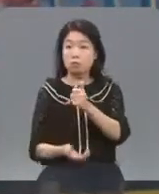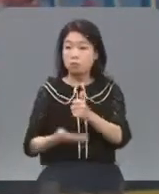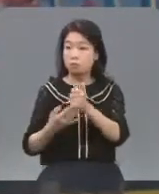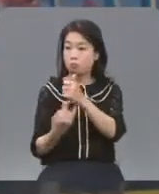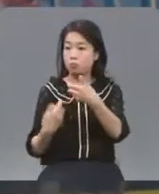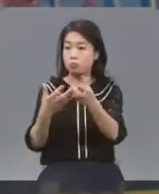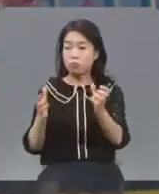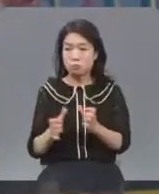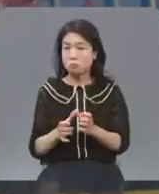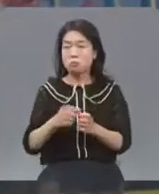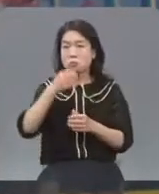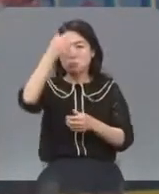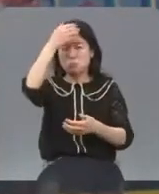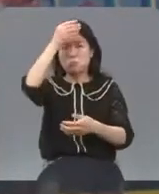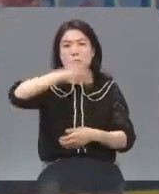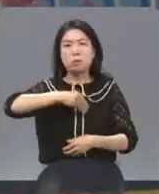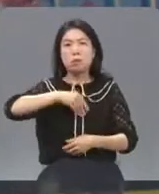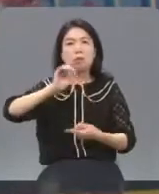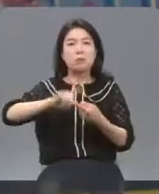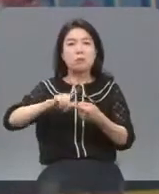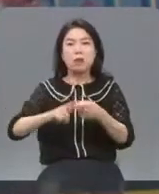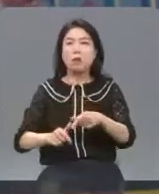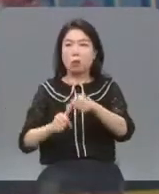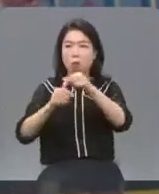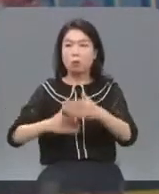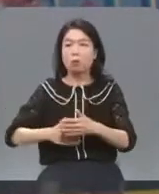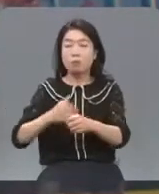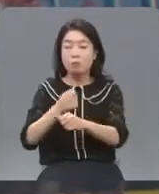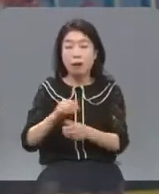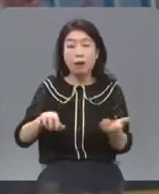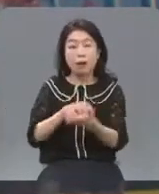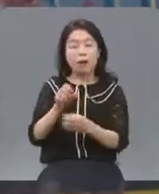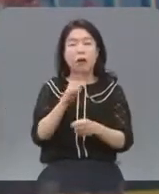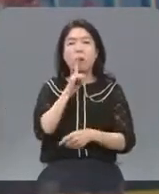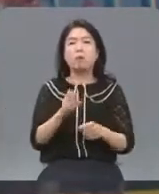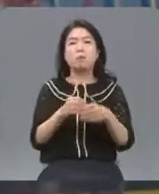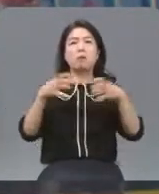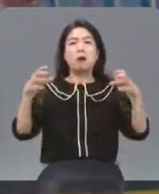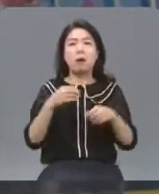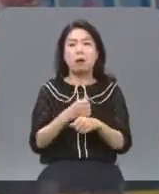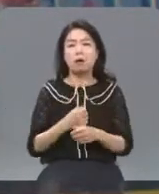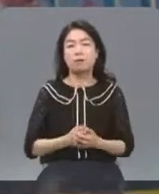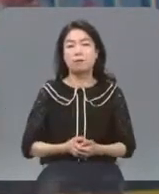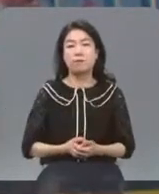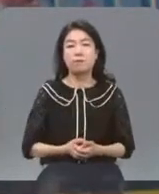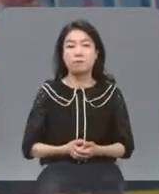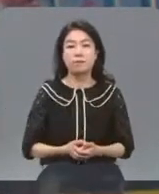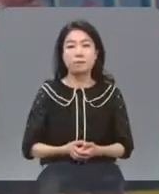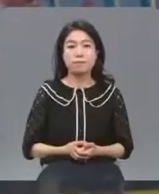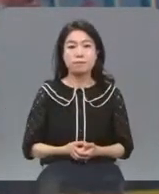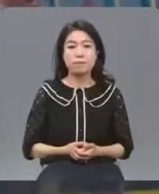채용을 그대로 진행하기로 하면서 논란이 커지고 있습니다 고대 최진기 잡니다